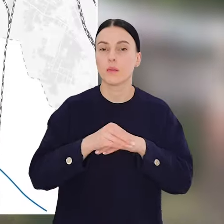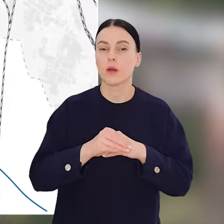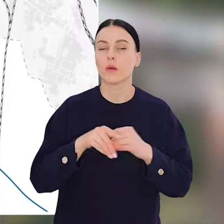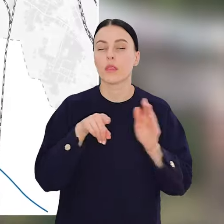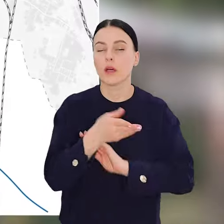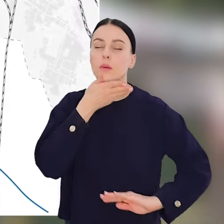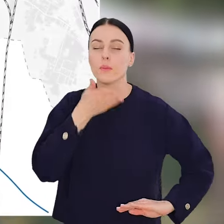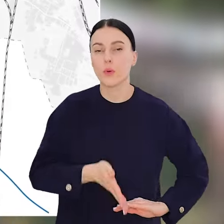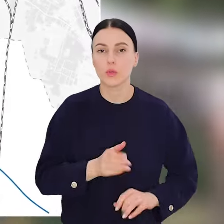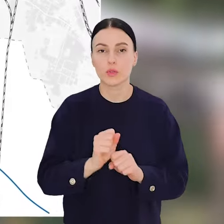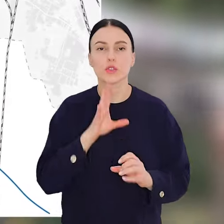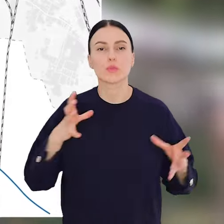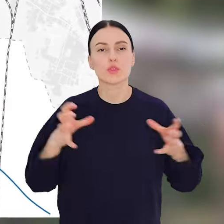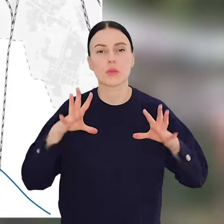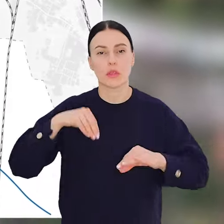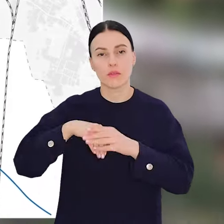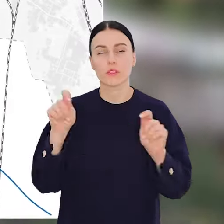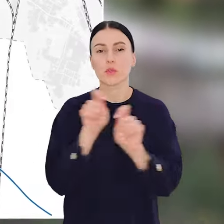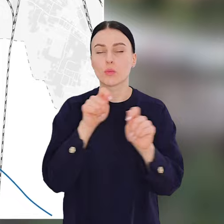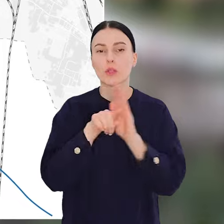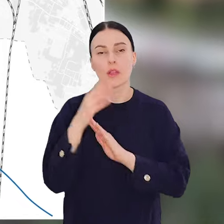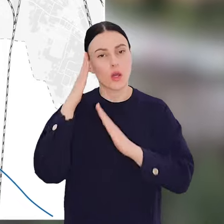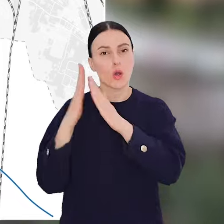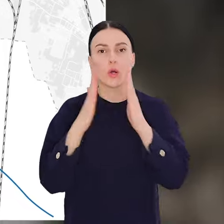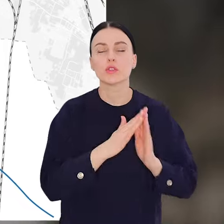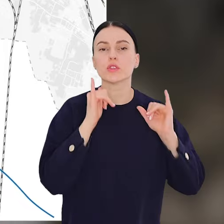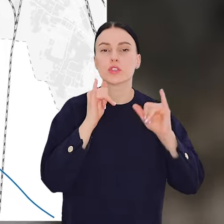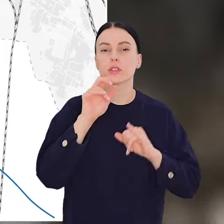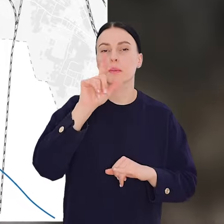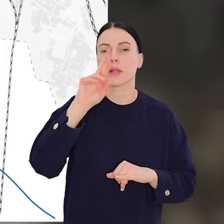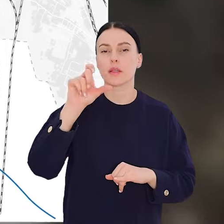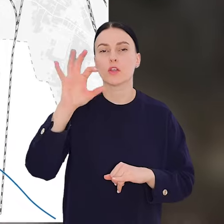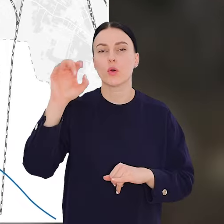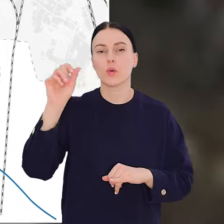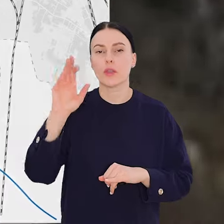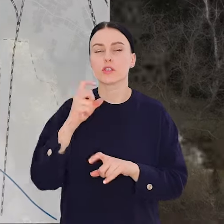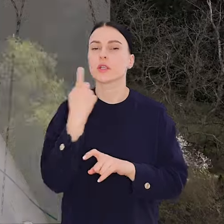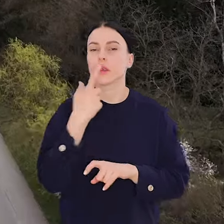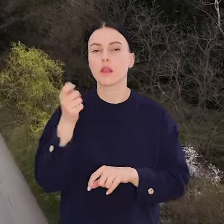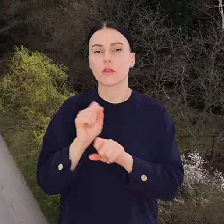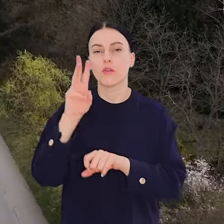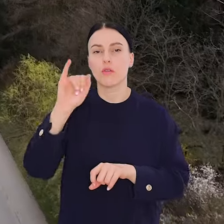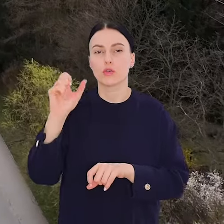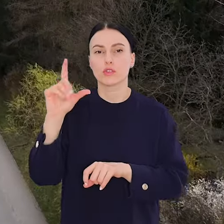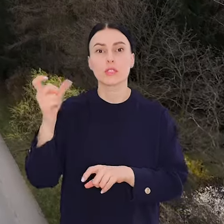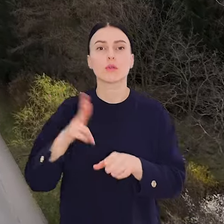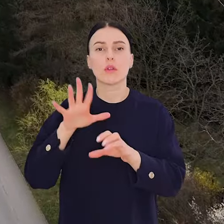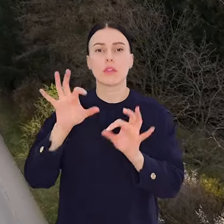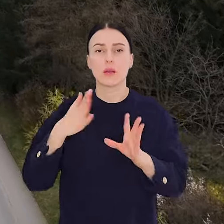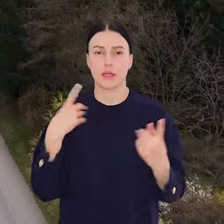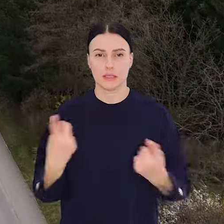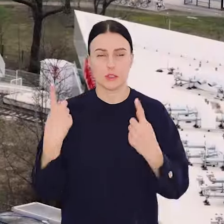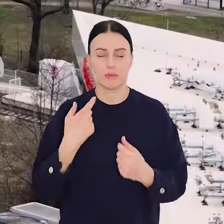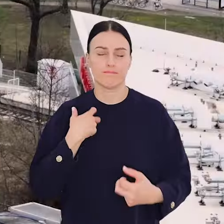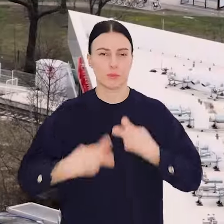Pakiet dla południa to zbiór inwestycji komunikacyjnych dla osiedli Krzyki Partenice, Ołtaszyn, Jagodno i Wojszyce, które mają raz